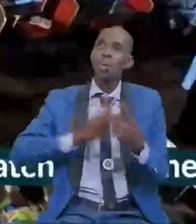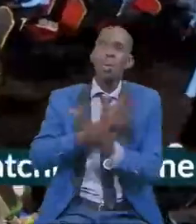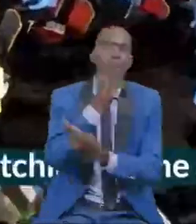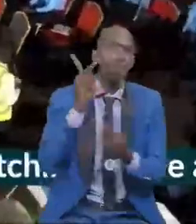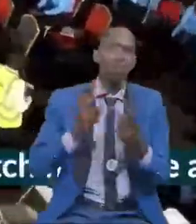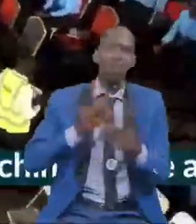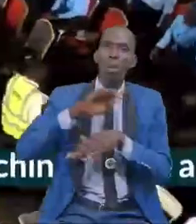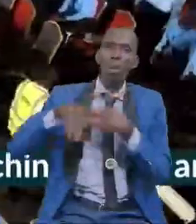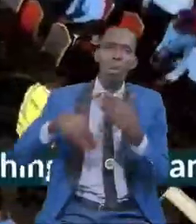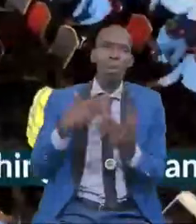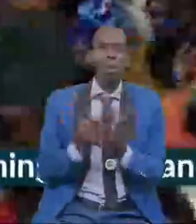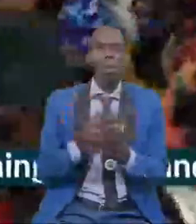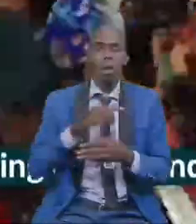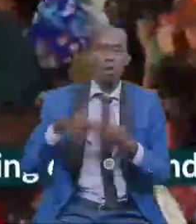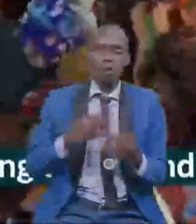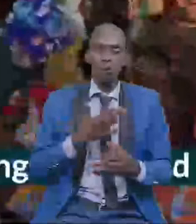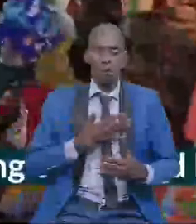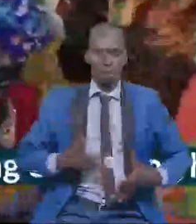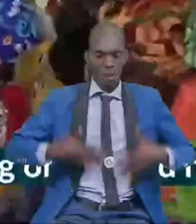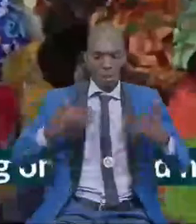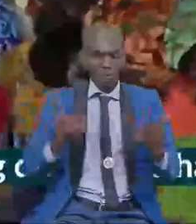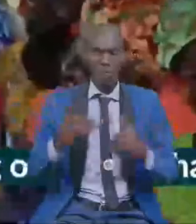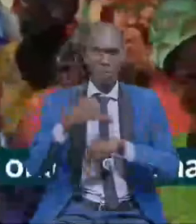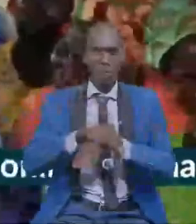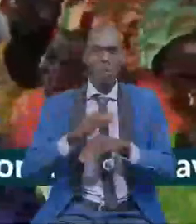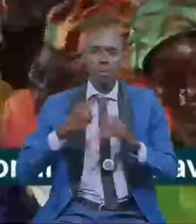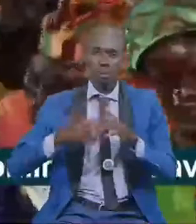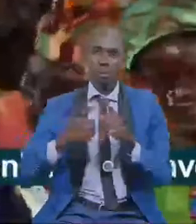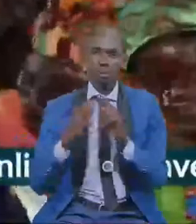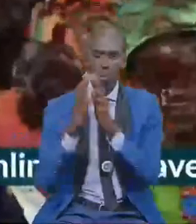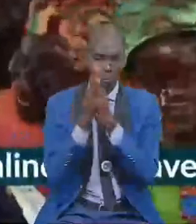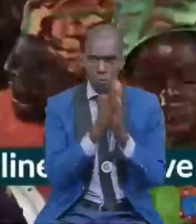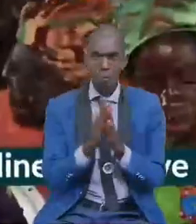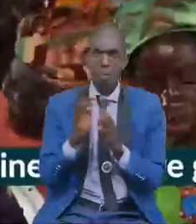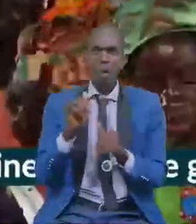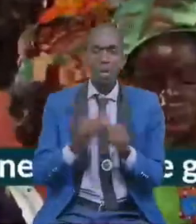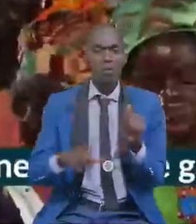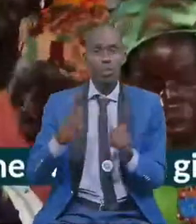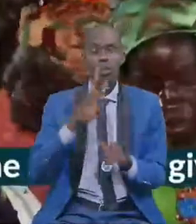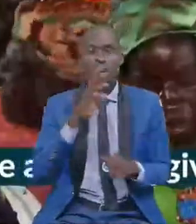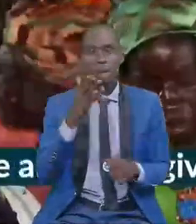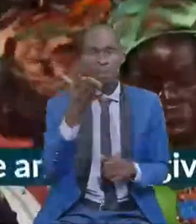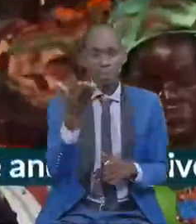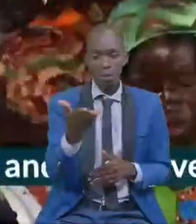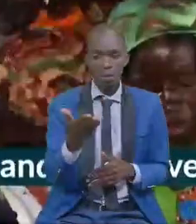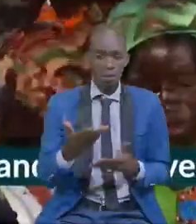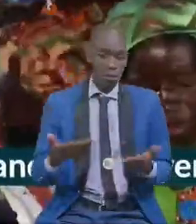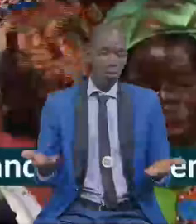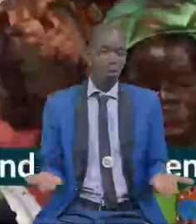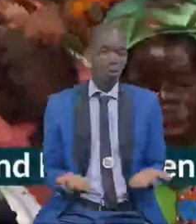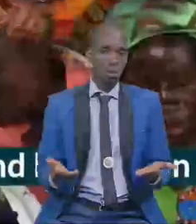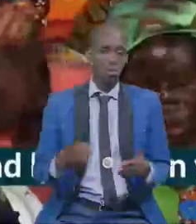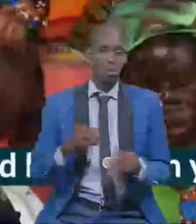et vous autres qui êtes assis, soyez en esprit de prière pour que le Seigneur puisse accomplir son œuvre dans votre